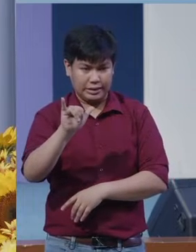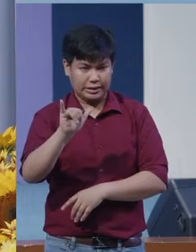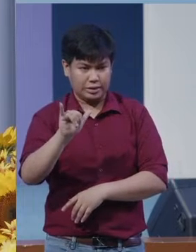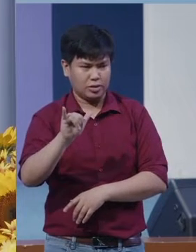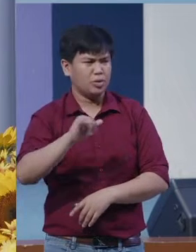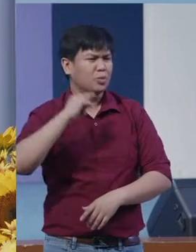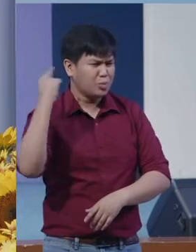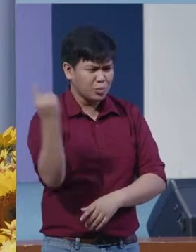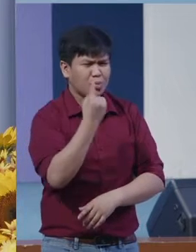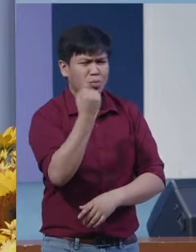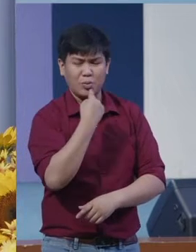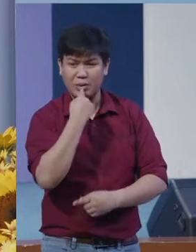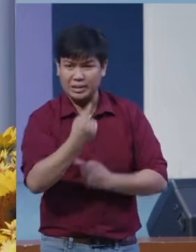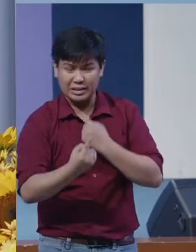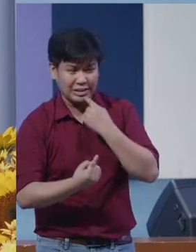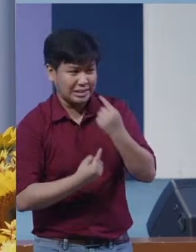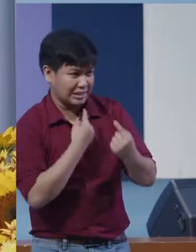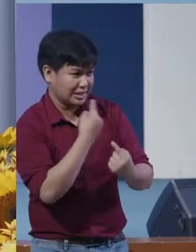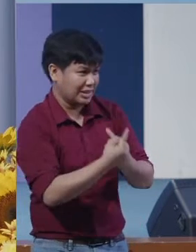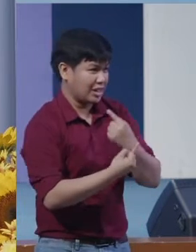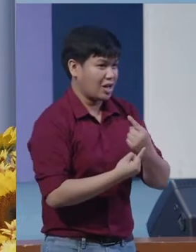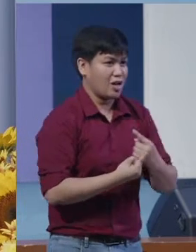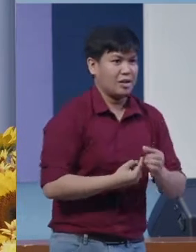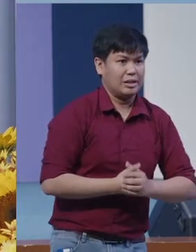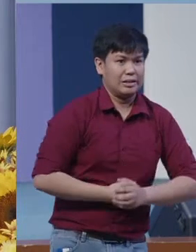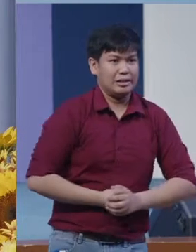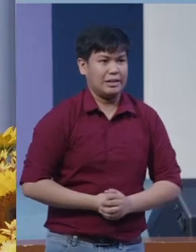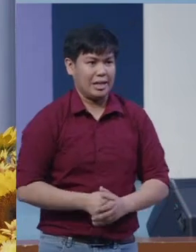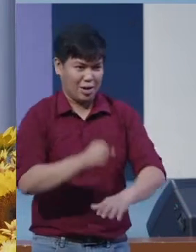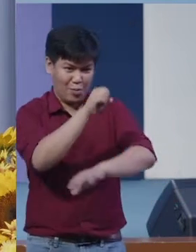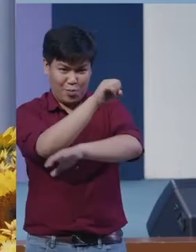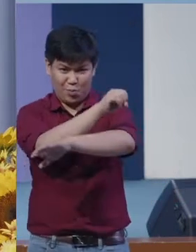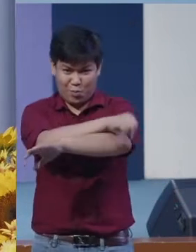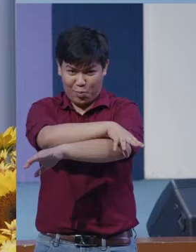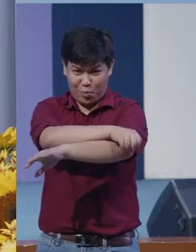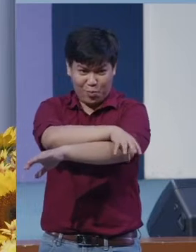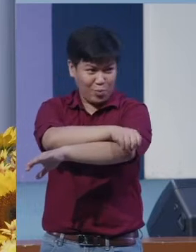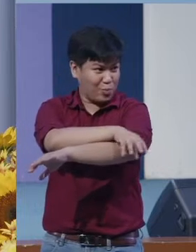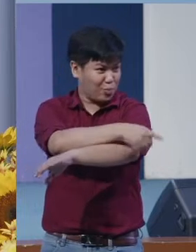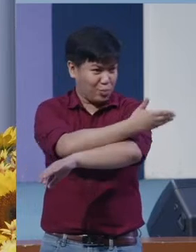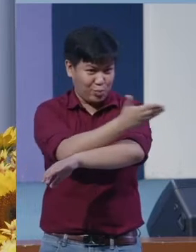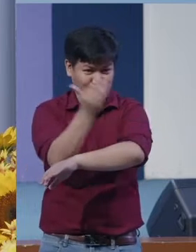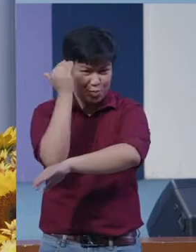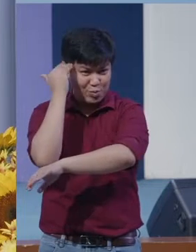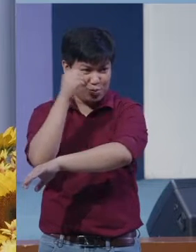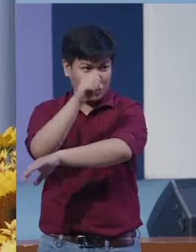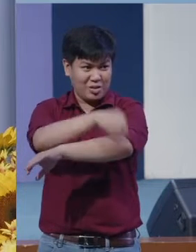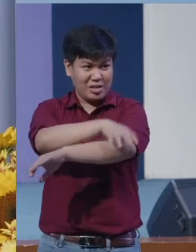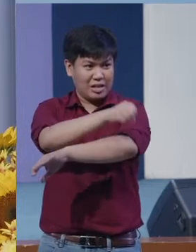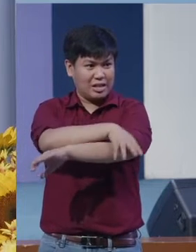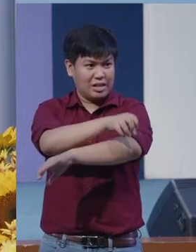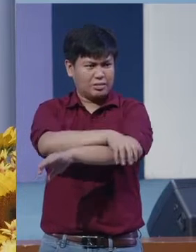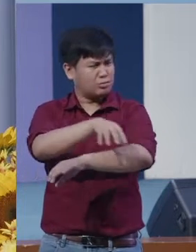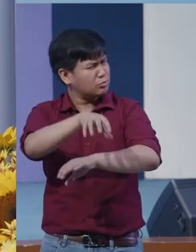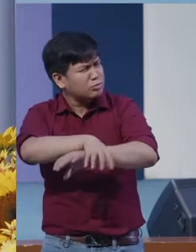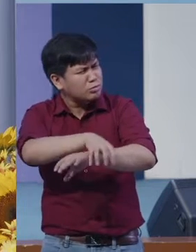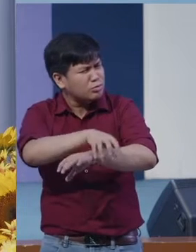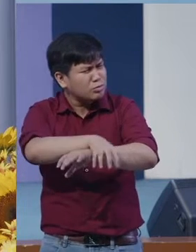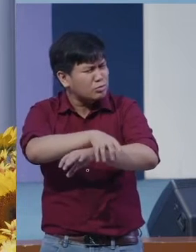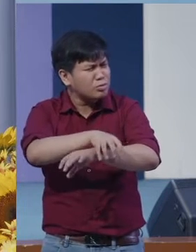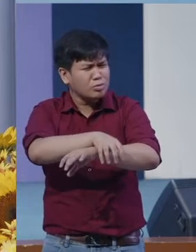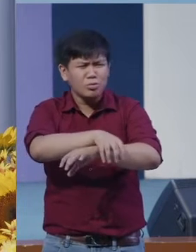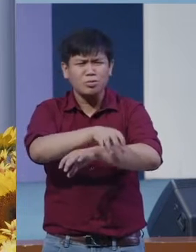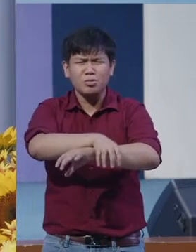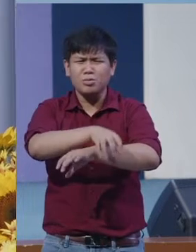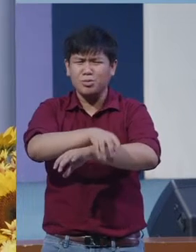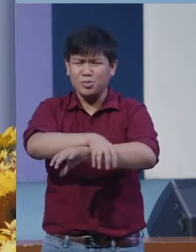banggitin na salita, ang marites. Alam niyo po ang ibig sabihin ng marites, no?